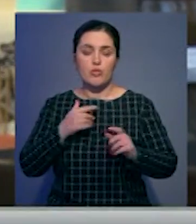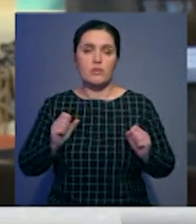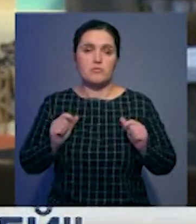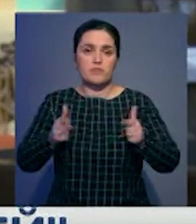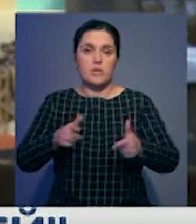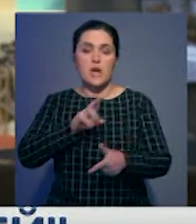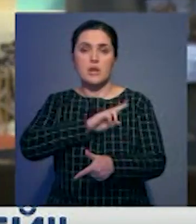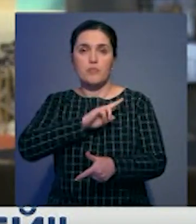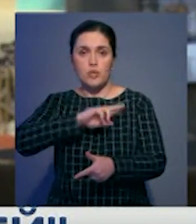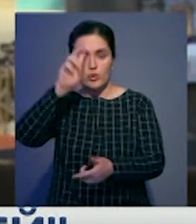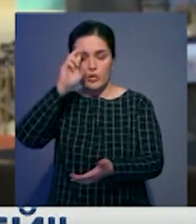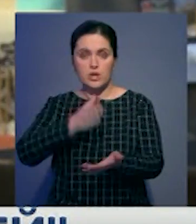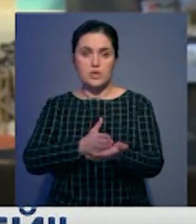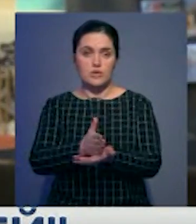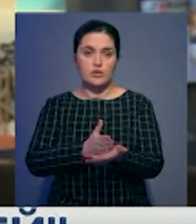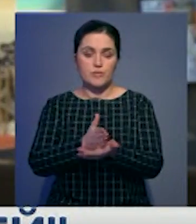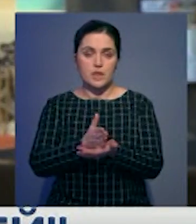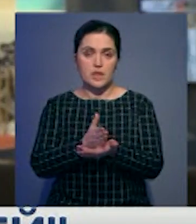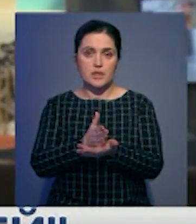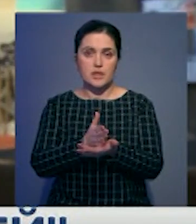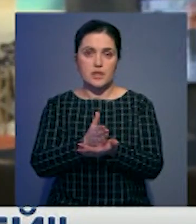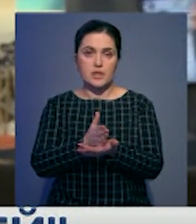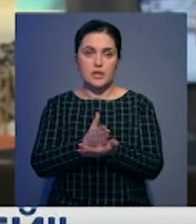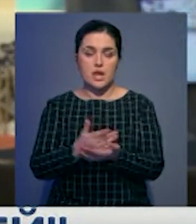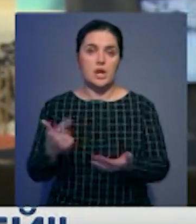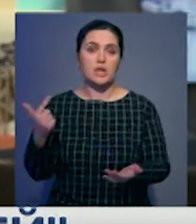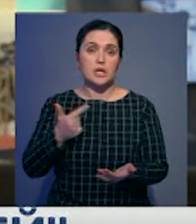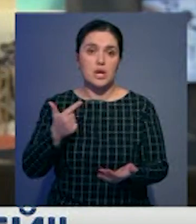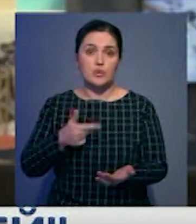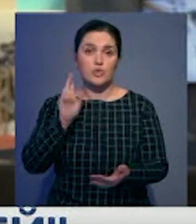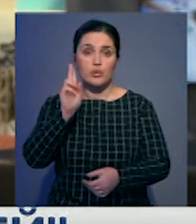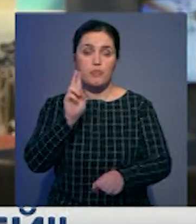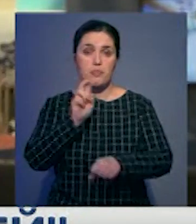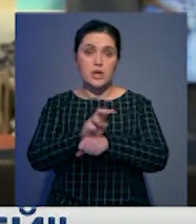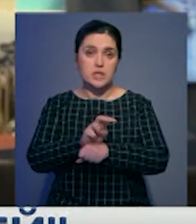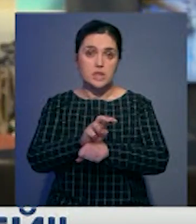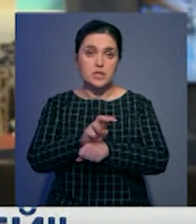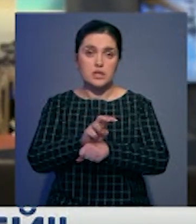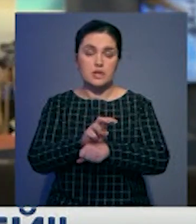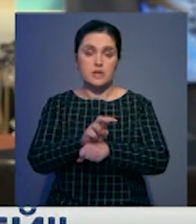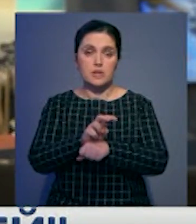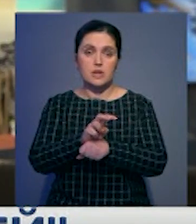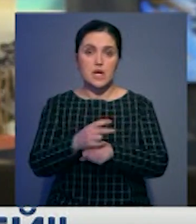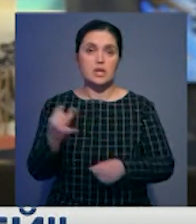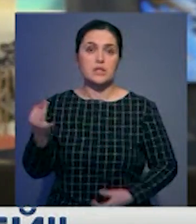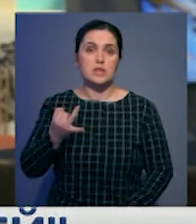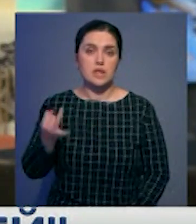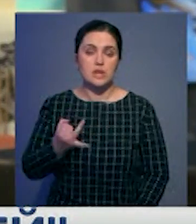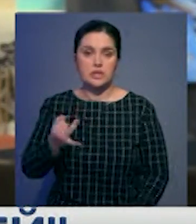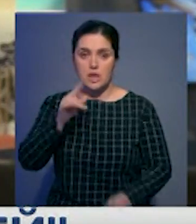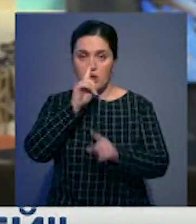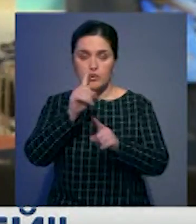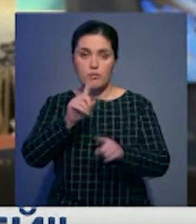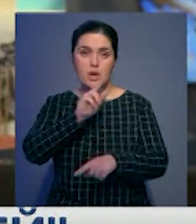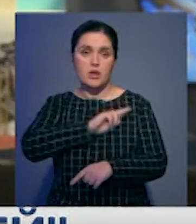вакантных административных должностей. Граждане же, которые посетили Национальное бюро, интересовались особенностями